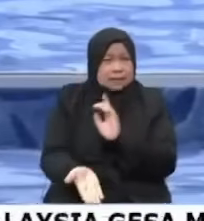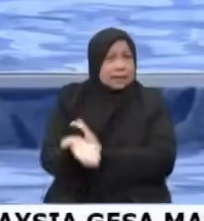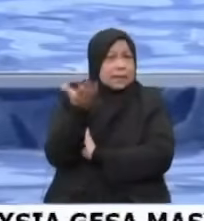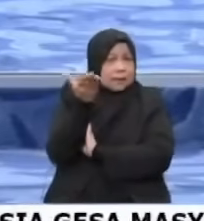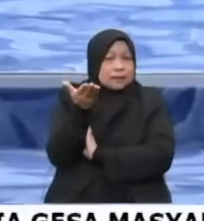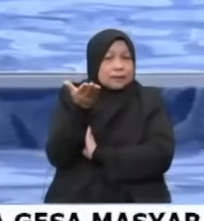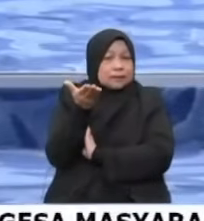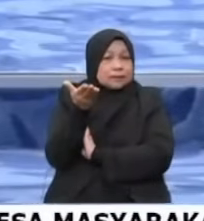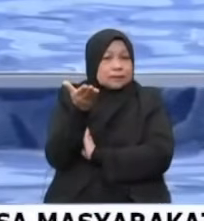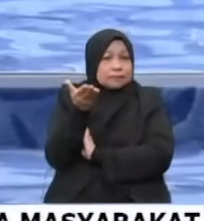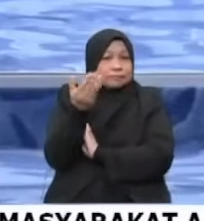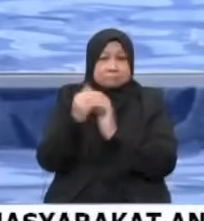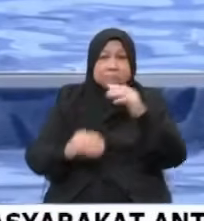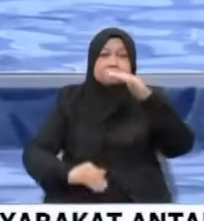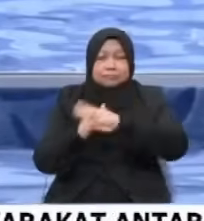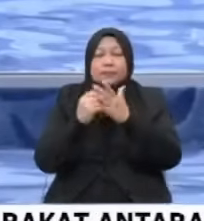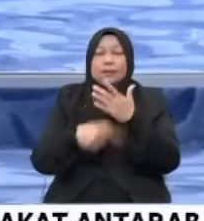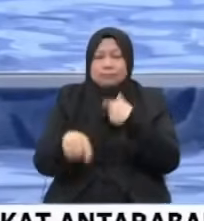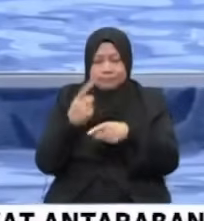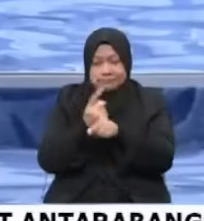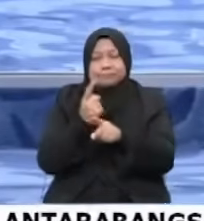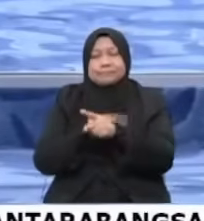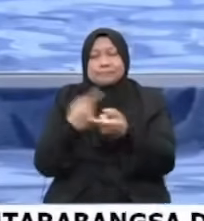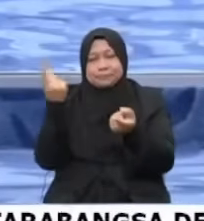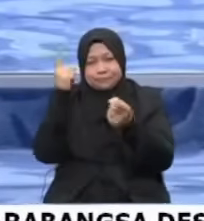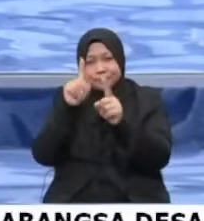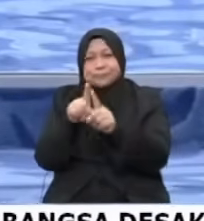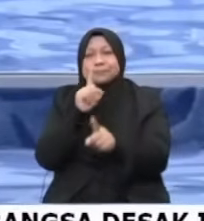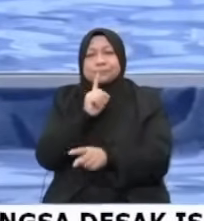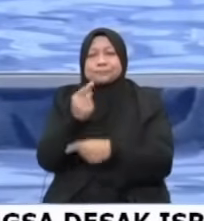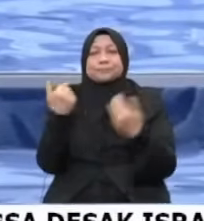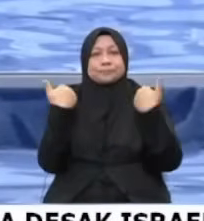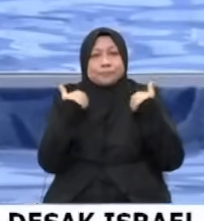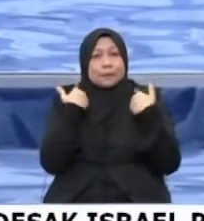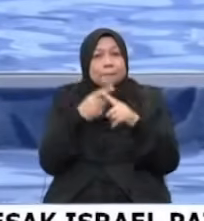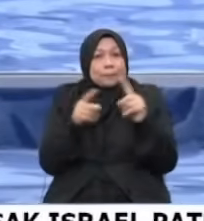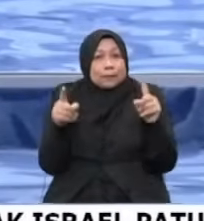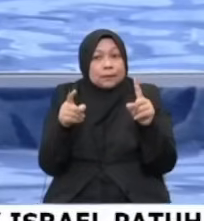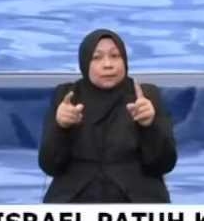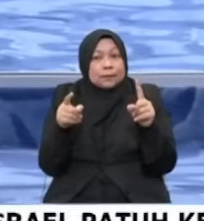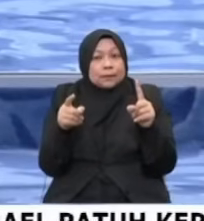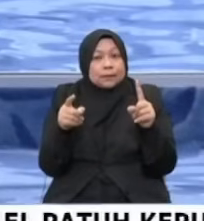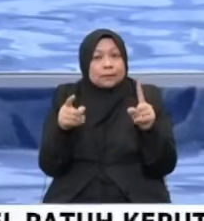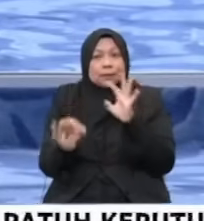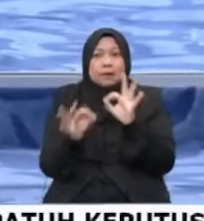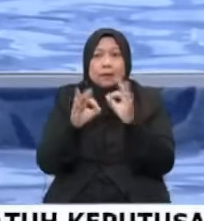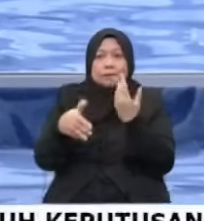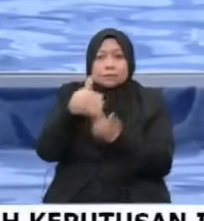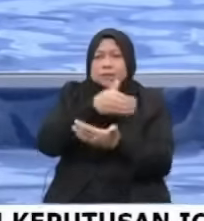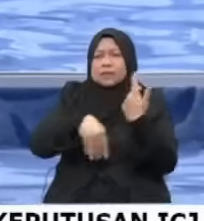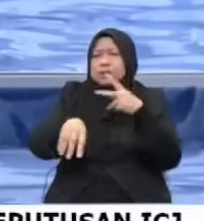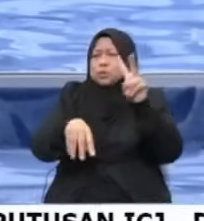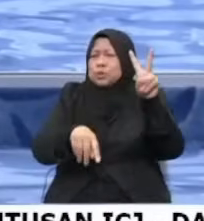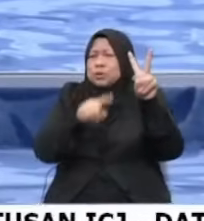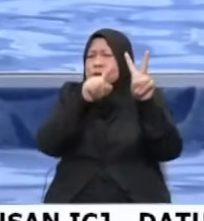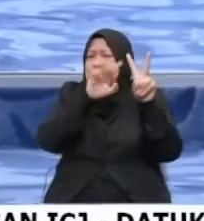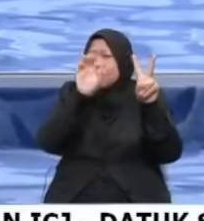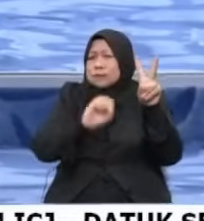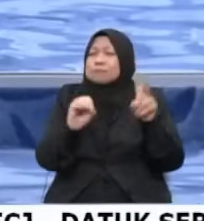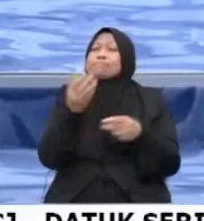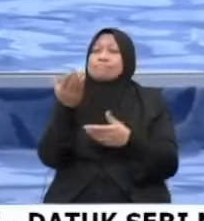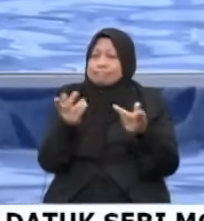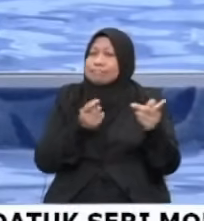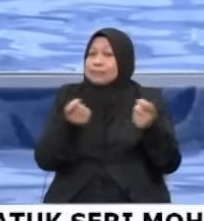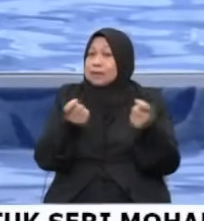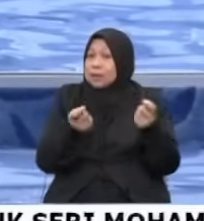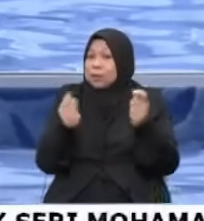kenaikan inflasi saya setuju memang ada cuma kalau dia sekitar 2% masih terkawal